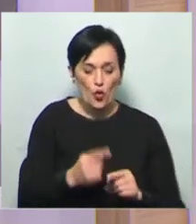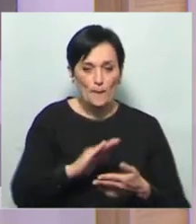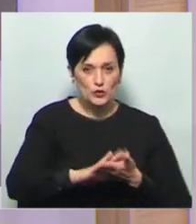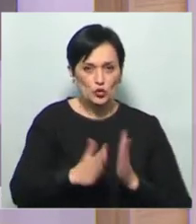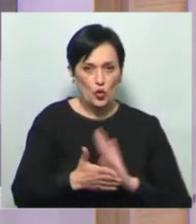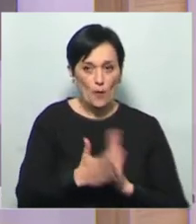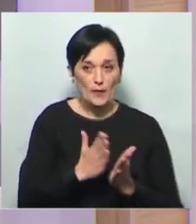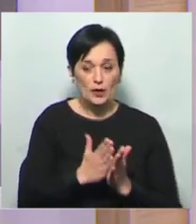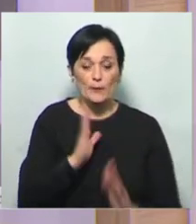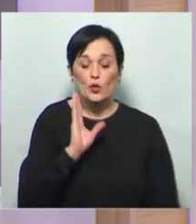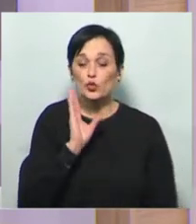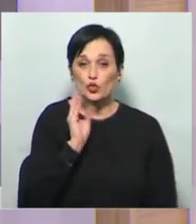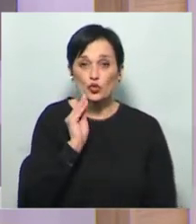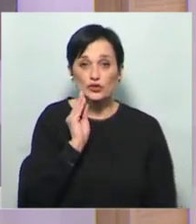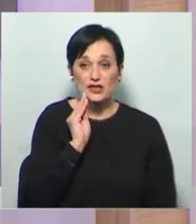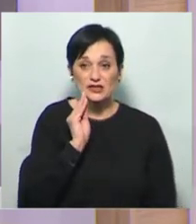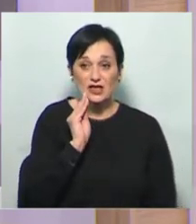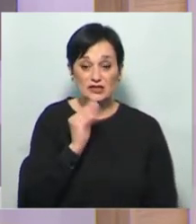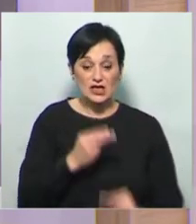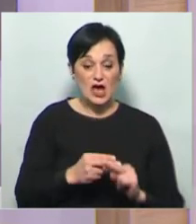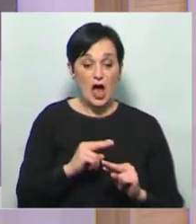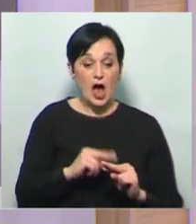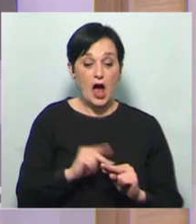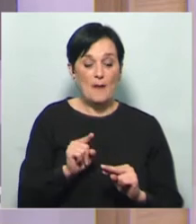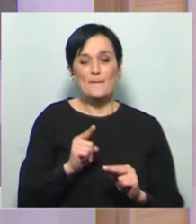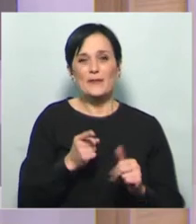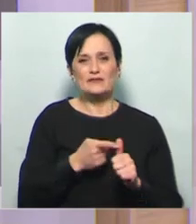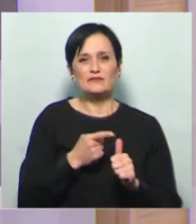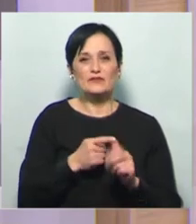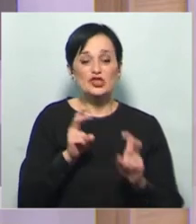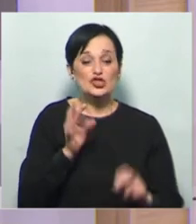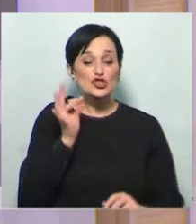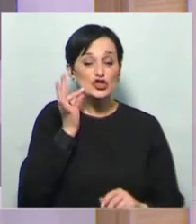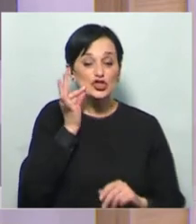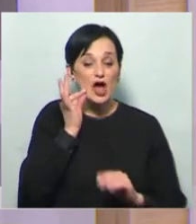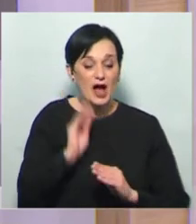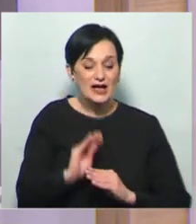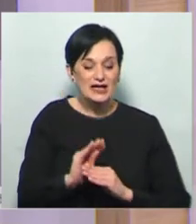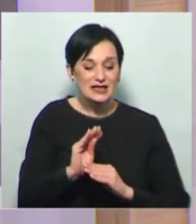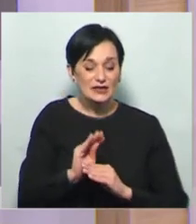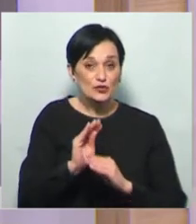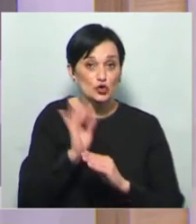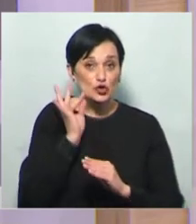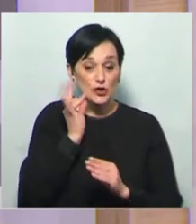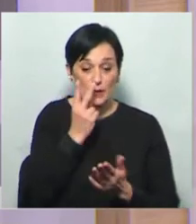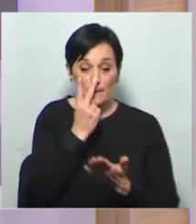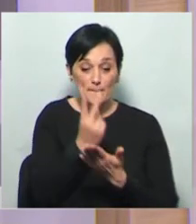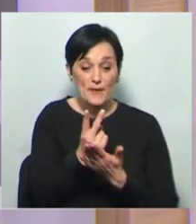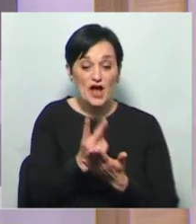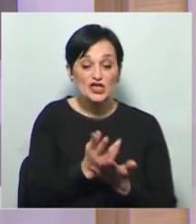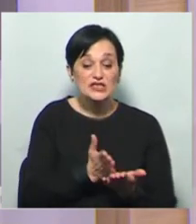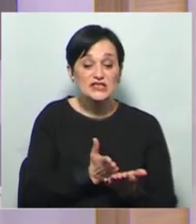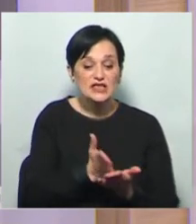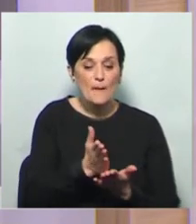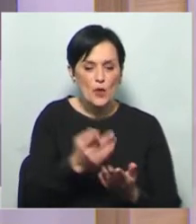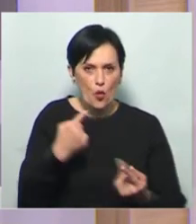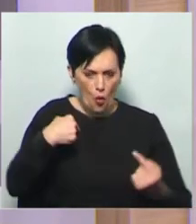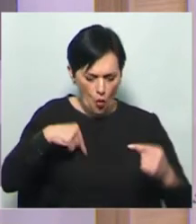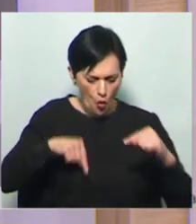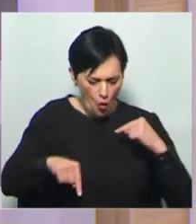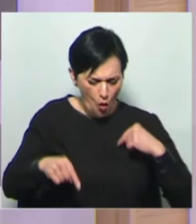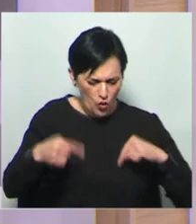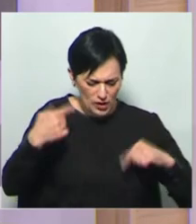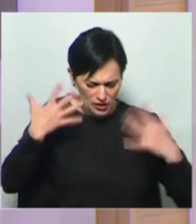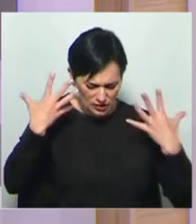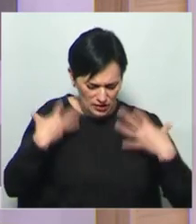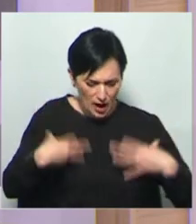მდგომარეობა, როდესაც აი ამ მომატებული, ეგრეთ წოდებული შაქრის ანუ გლუკოზის მაჩვენებლის სამიზნე არის ყველა ორგანო და ყველა